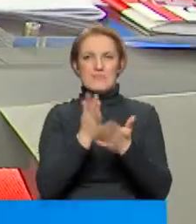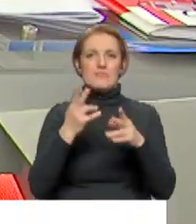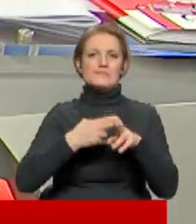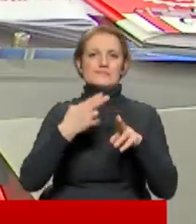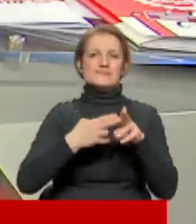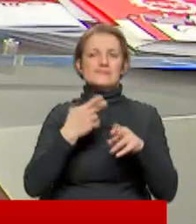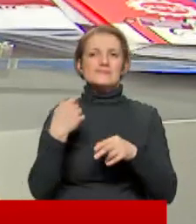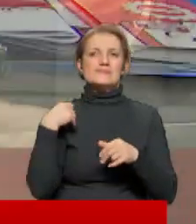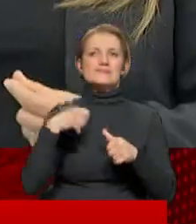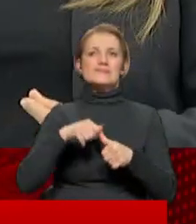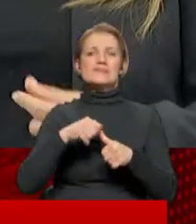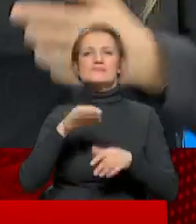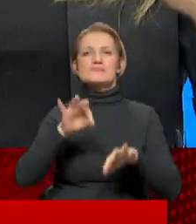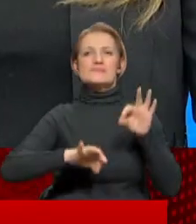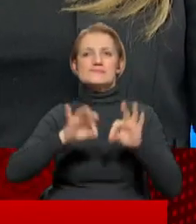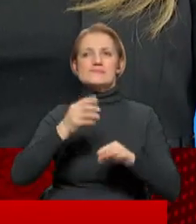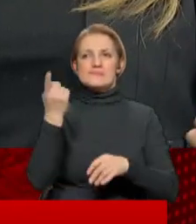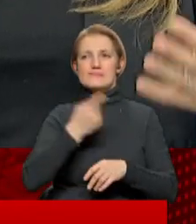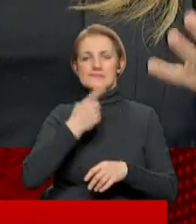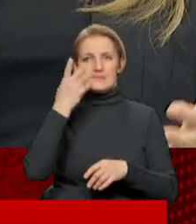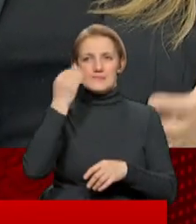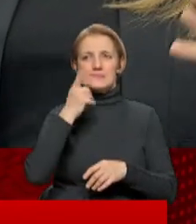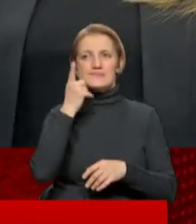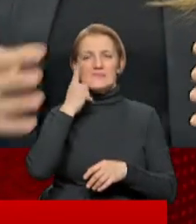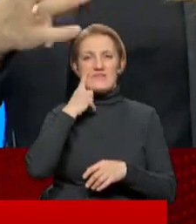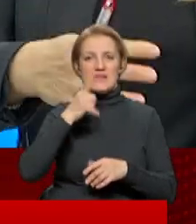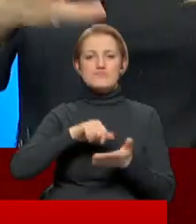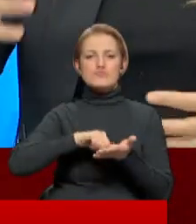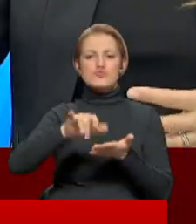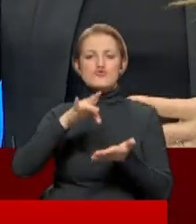örneğin yeniden değerleme oranı denilen, artık hepimiz öğrendik, devletin işte